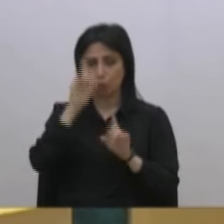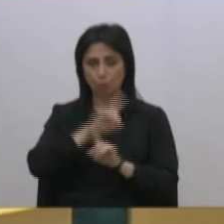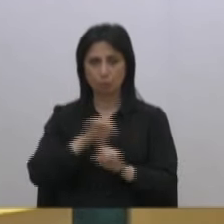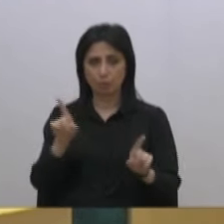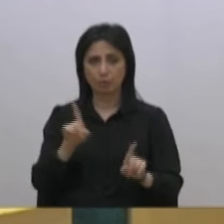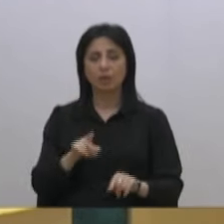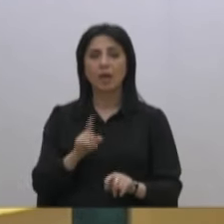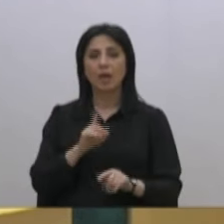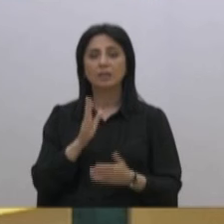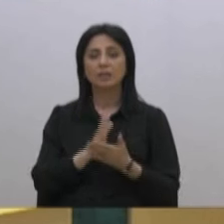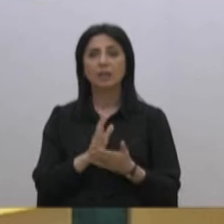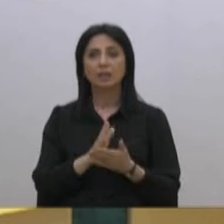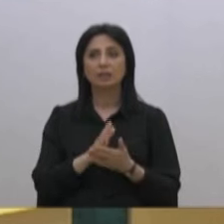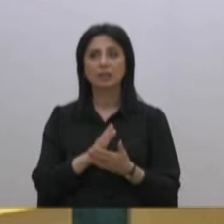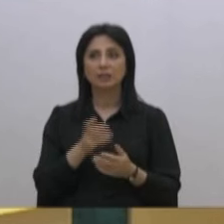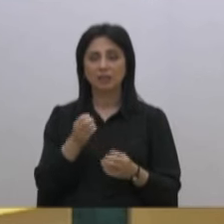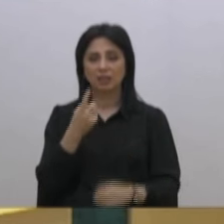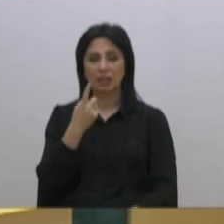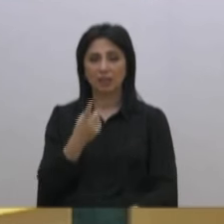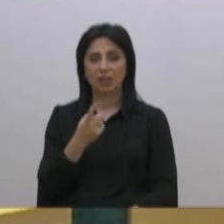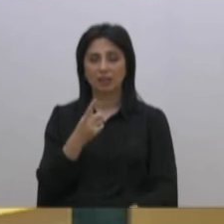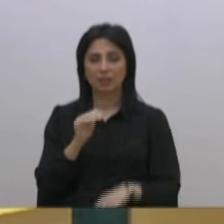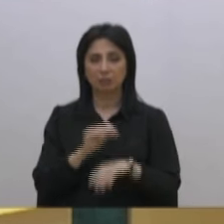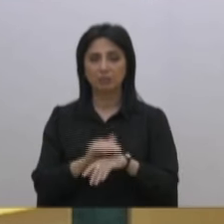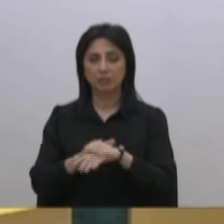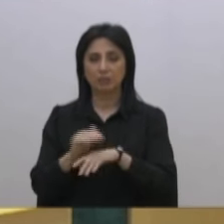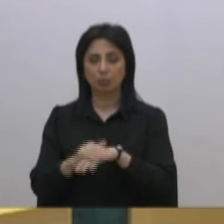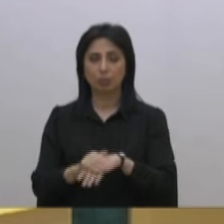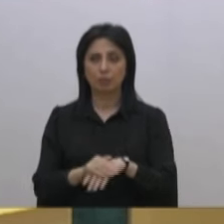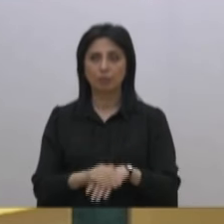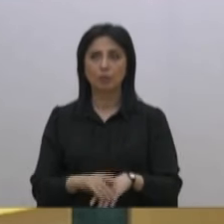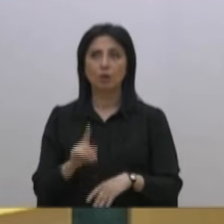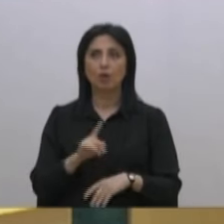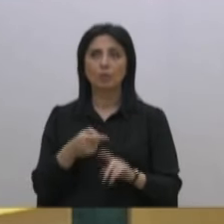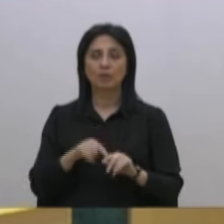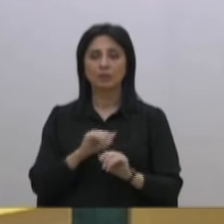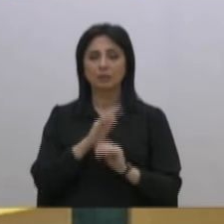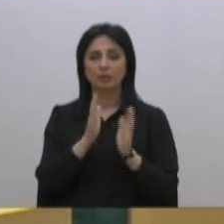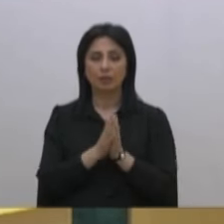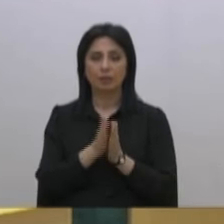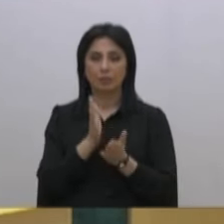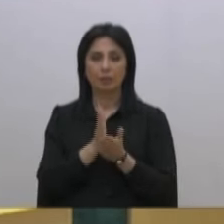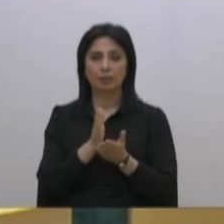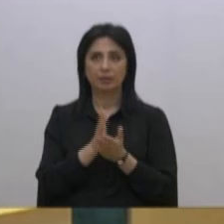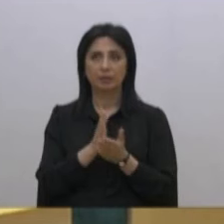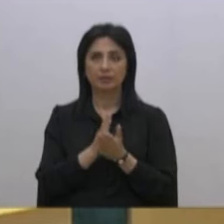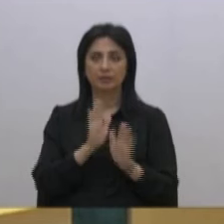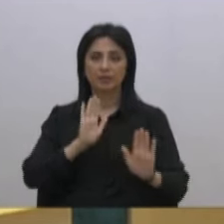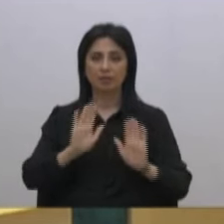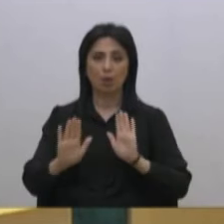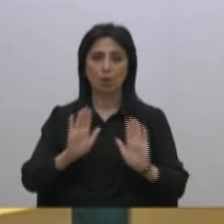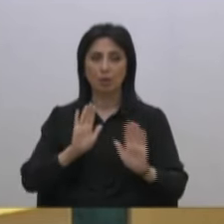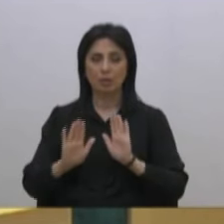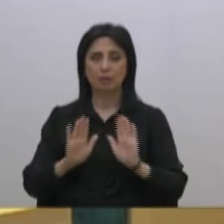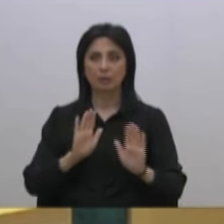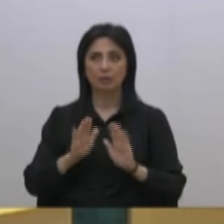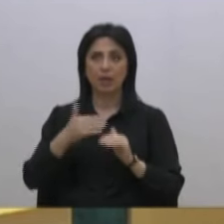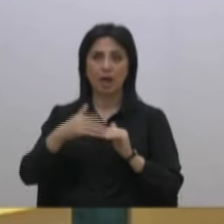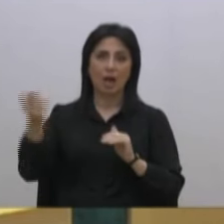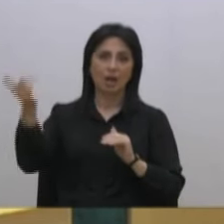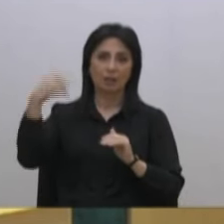კულტურასთან, რაც არის იმის კიდევ ერთი მტკიცებულება, რომ ეს ყველაფერი არის დაორგანიზებული